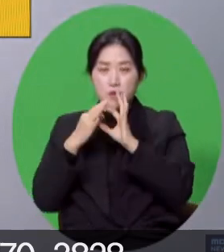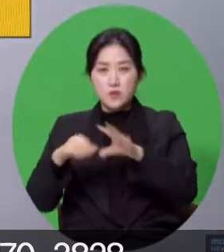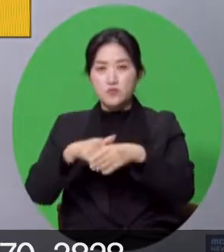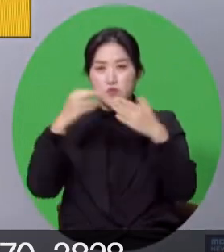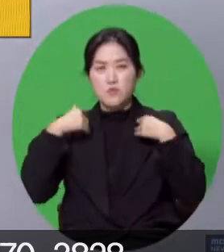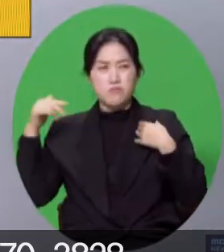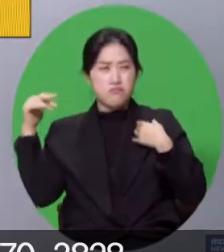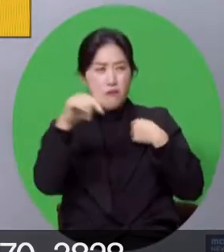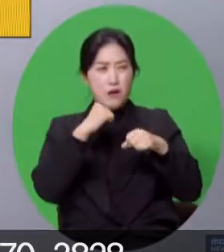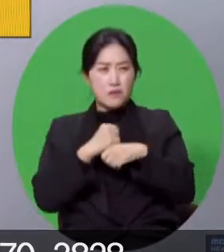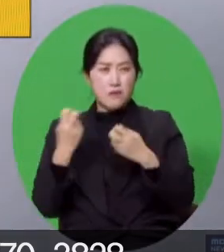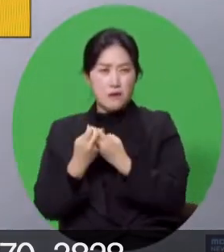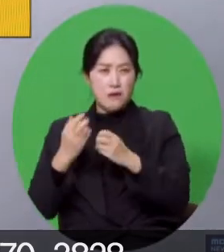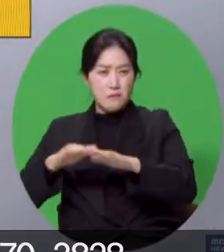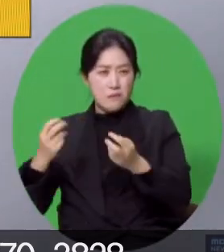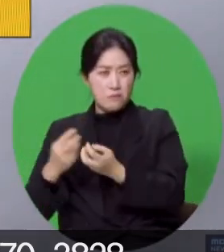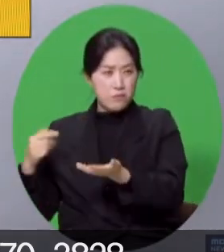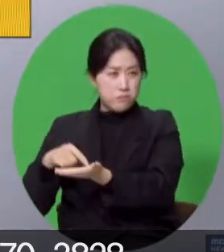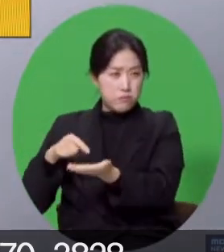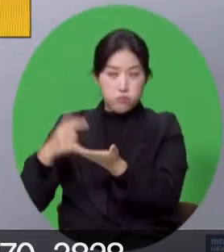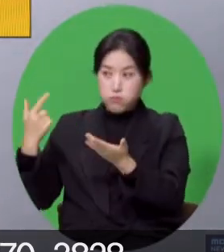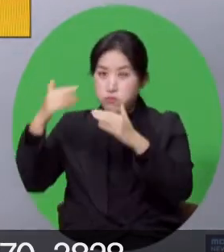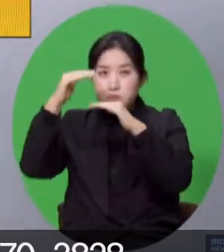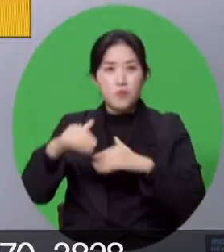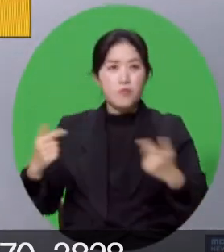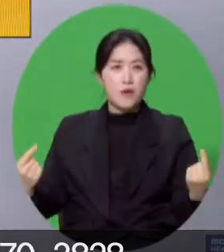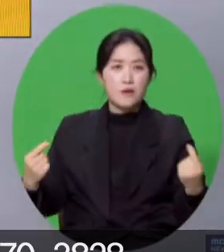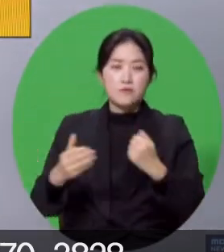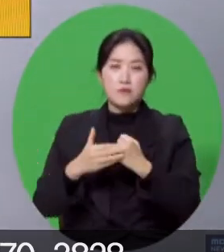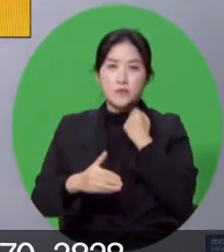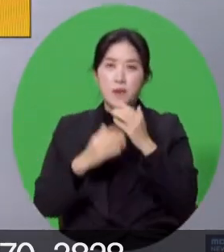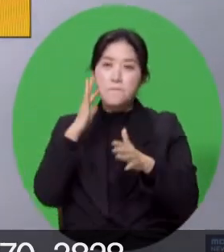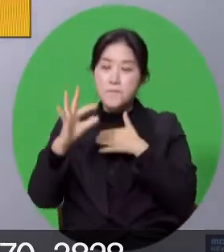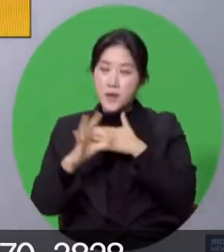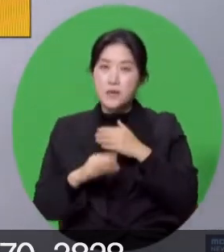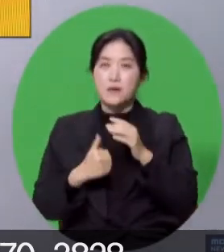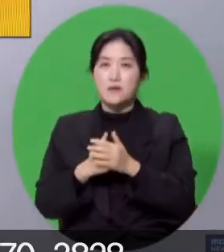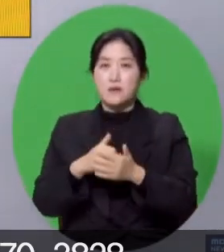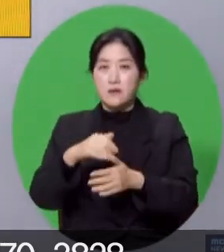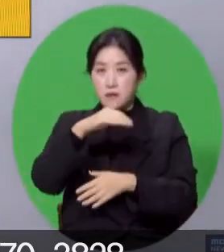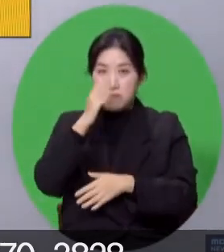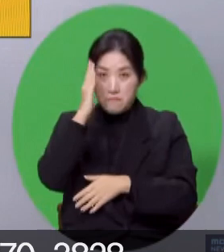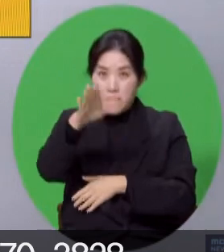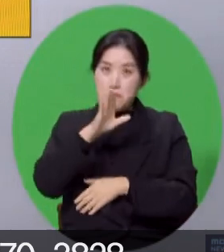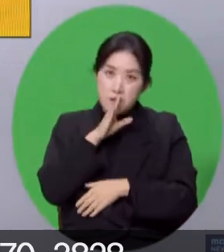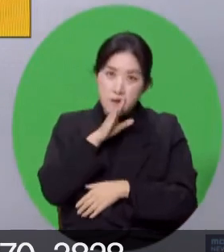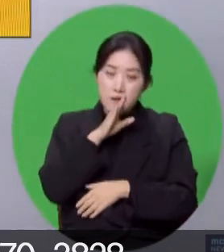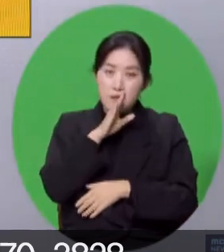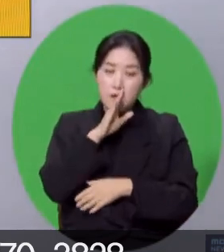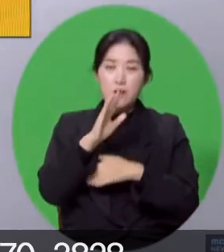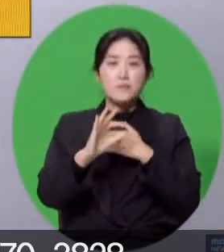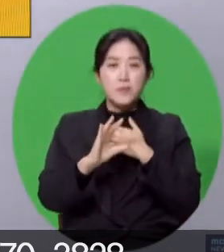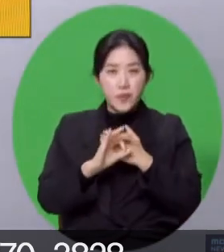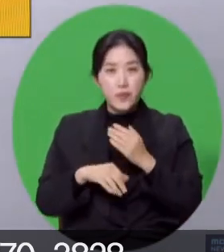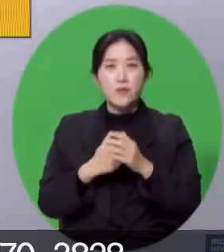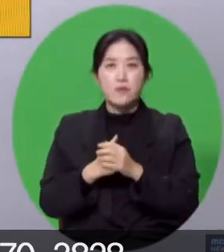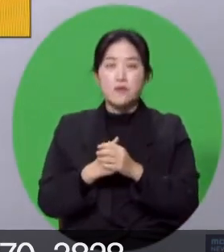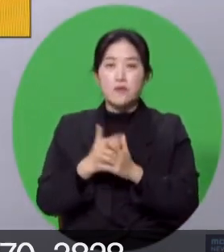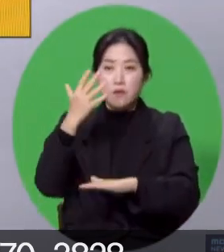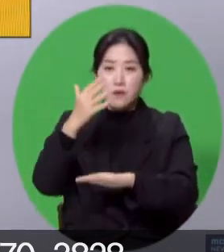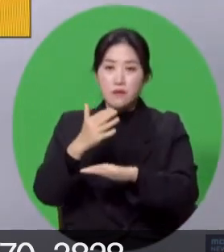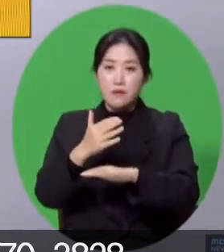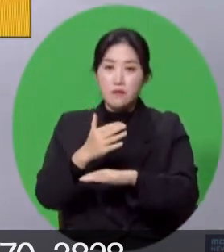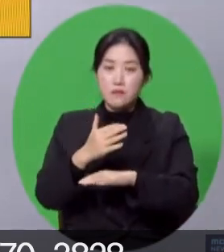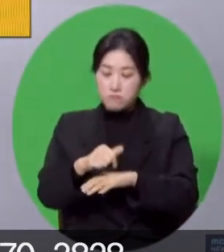정부를 비판하면서 내놨던 대안인데 만약에 이게 진짜 옳은 방향이라면 이게 퇴행적인